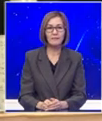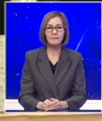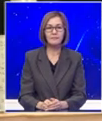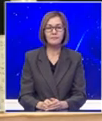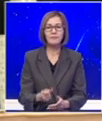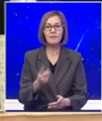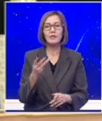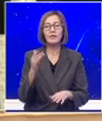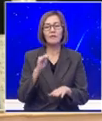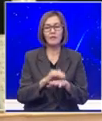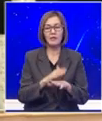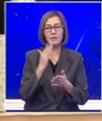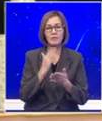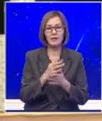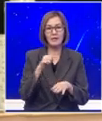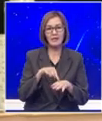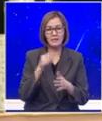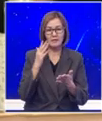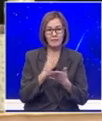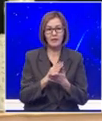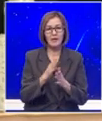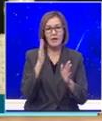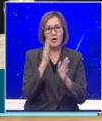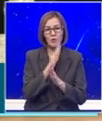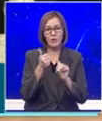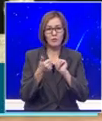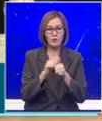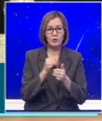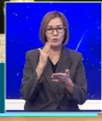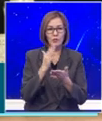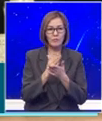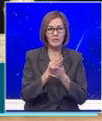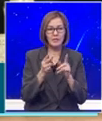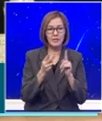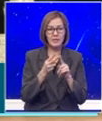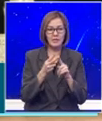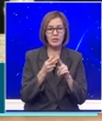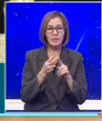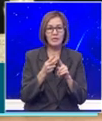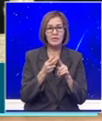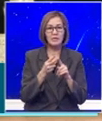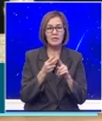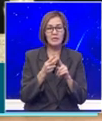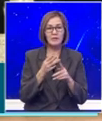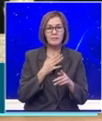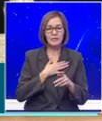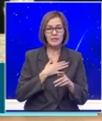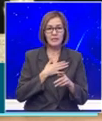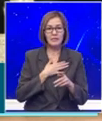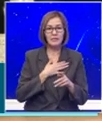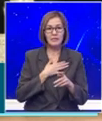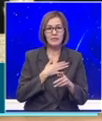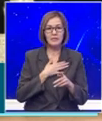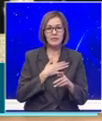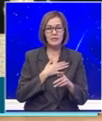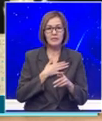факторлардың әсері бар. Ол бірінші фактор жаңағы климаттың өзгеруі. Екінші мәселе біздің мынау егемендік